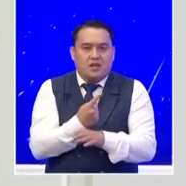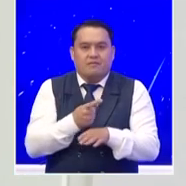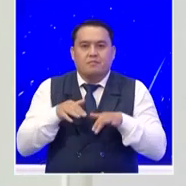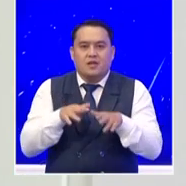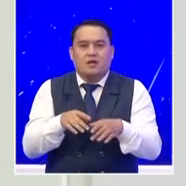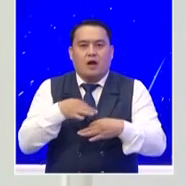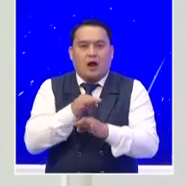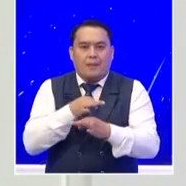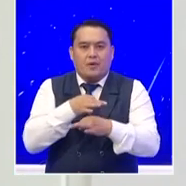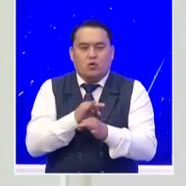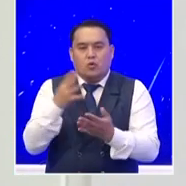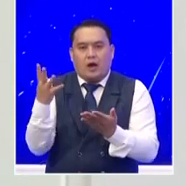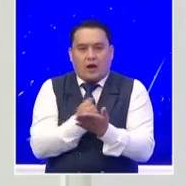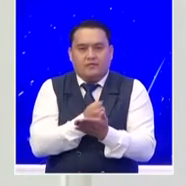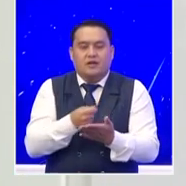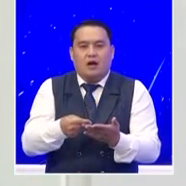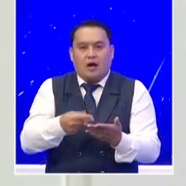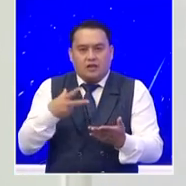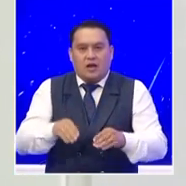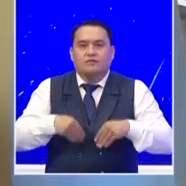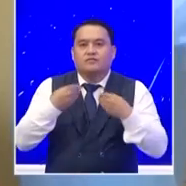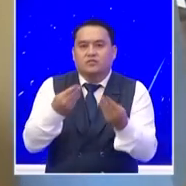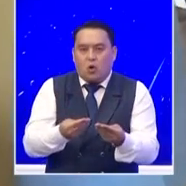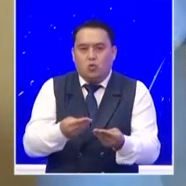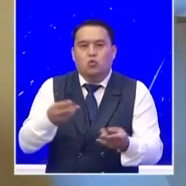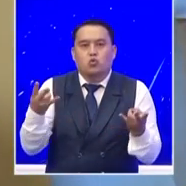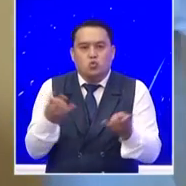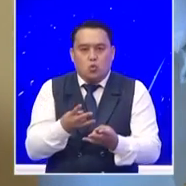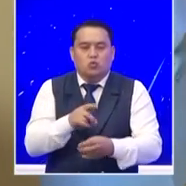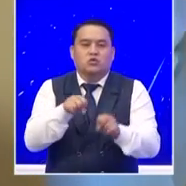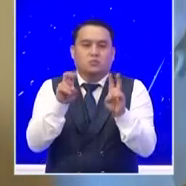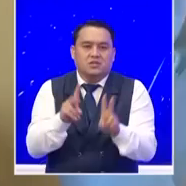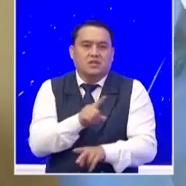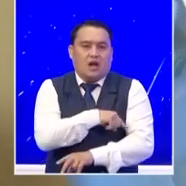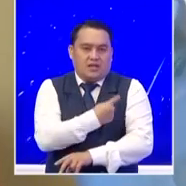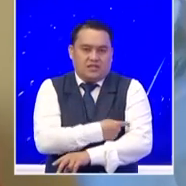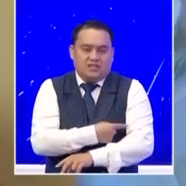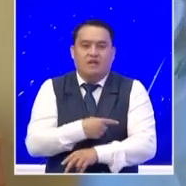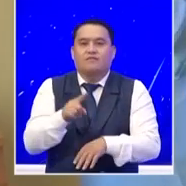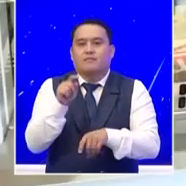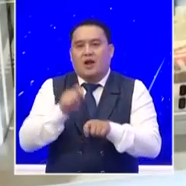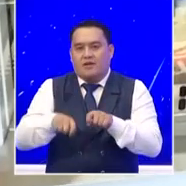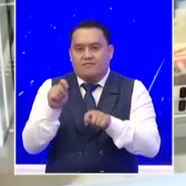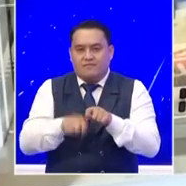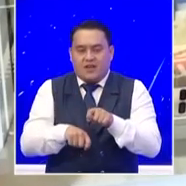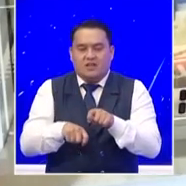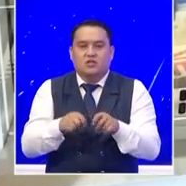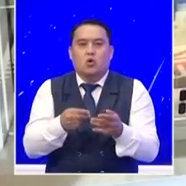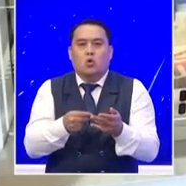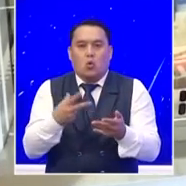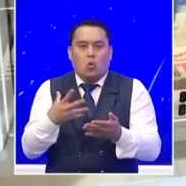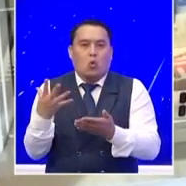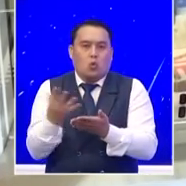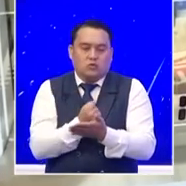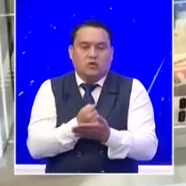отправляют в лабораторию. Сдав необходимые анализы, они могут посетить нужного им специалиста. По словам врачей, провериться на коронавирус могут не